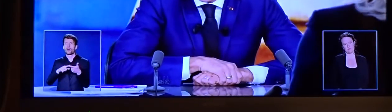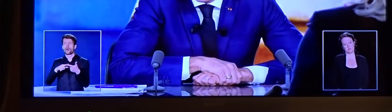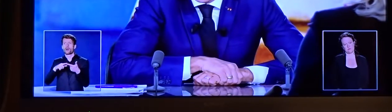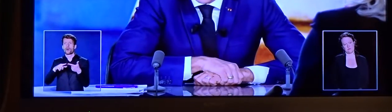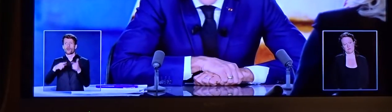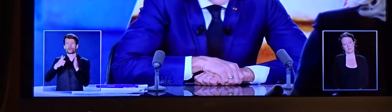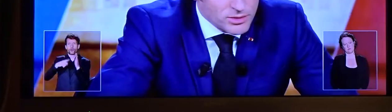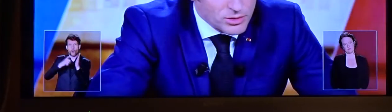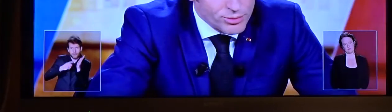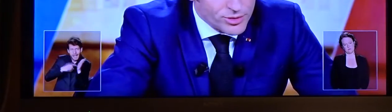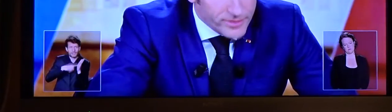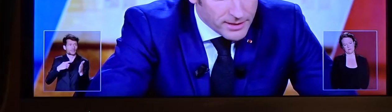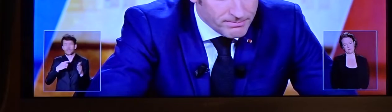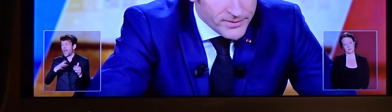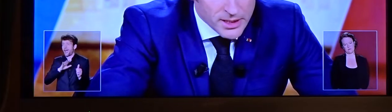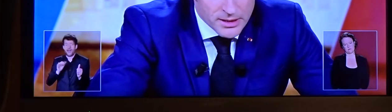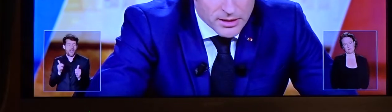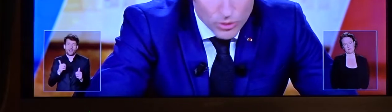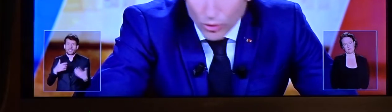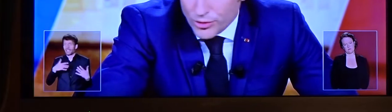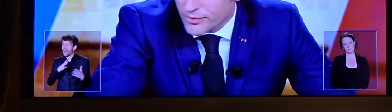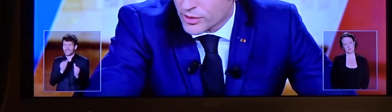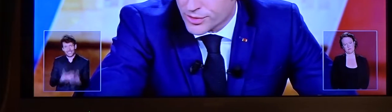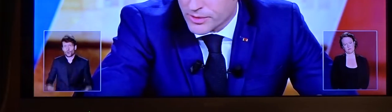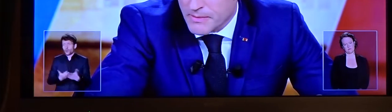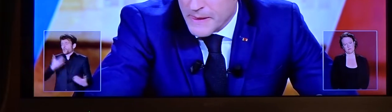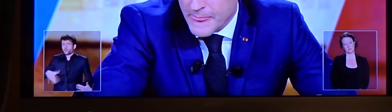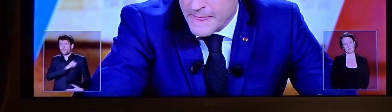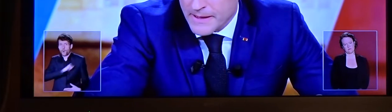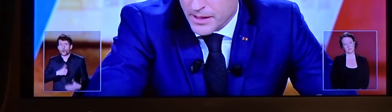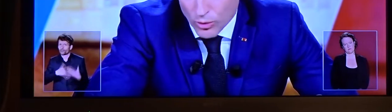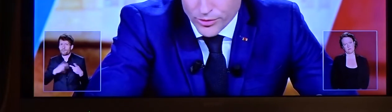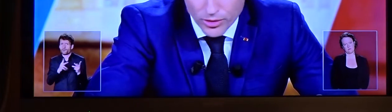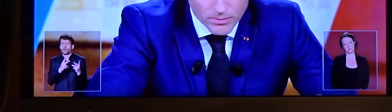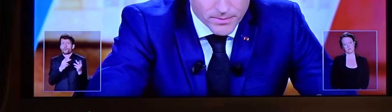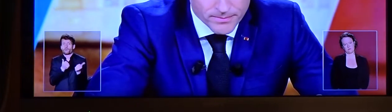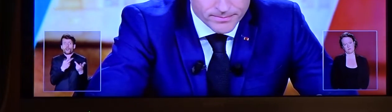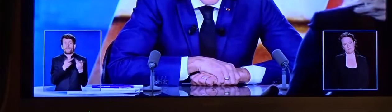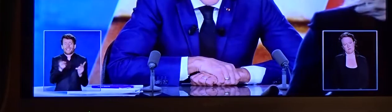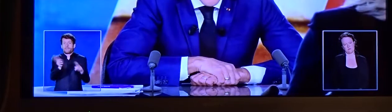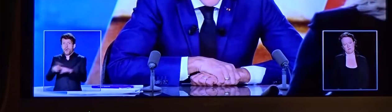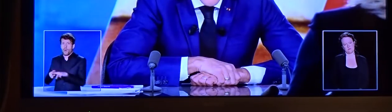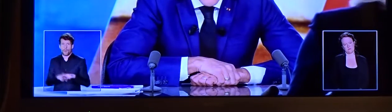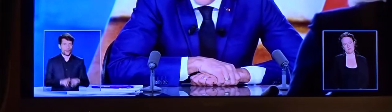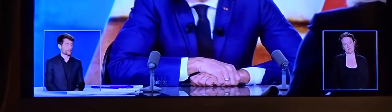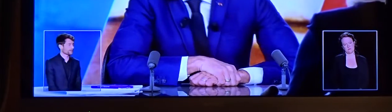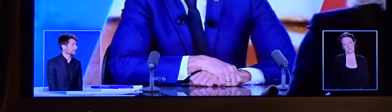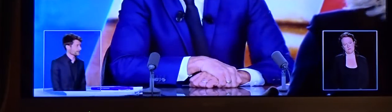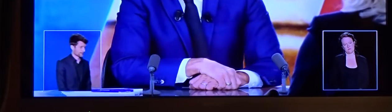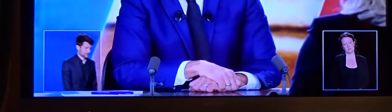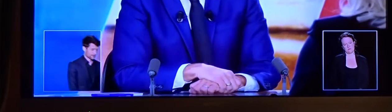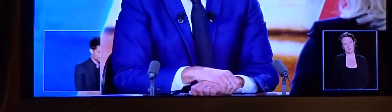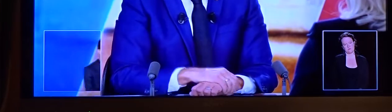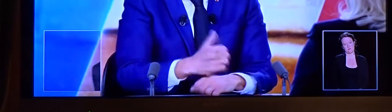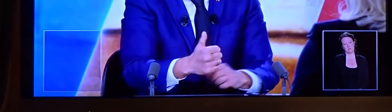comme ceux que nous avons pu constater dans plusieurs villes. Le rôle de la France et le rôle de l'Europe, c'est, comme nous l'avons